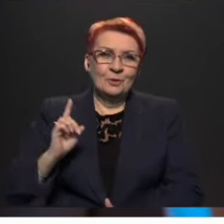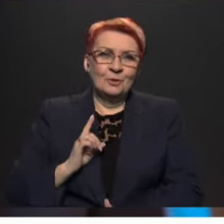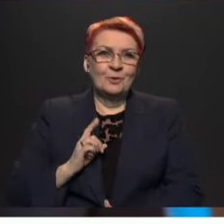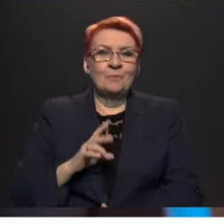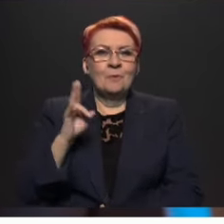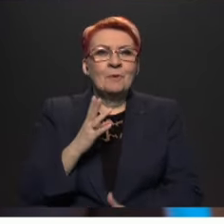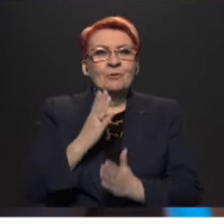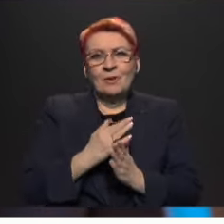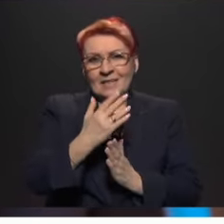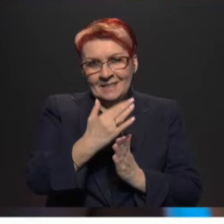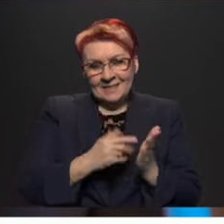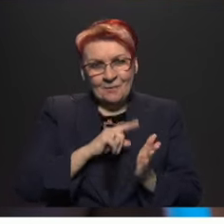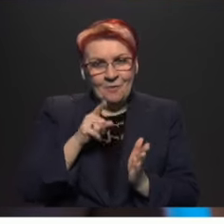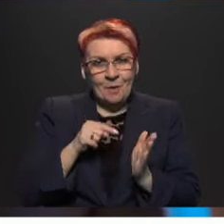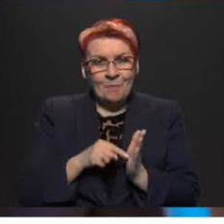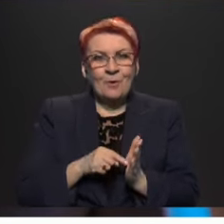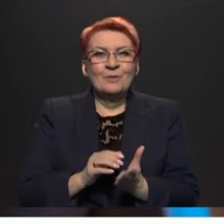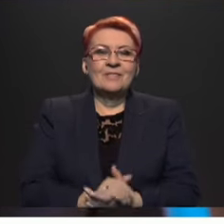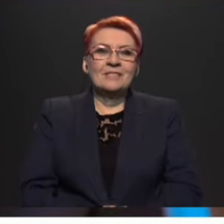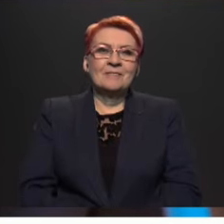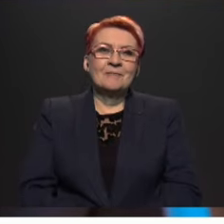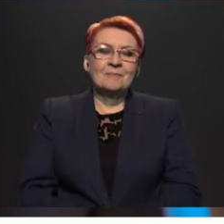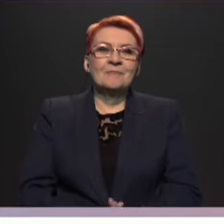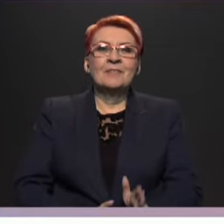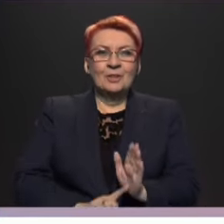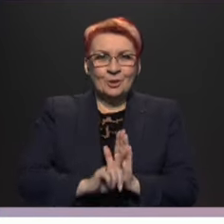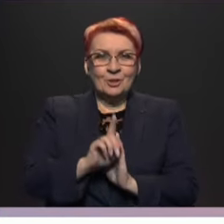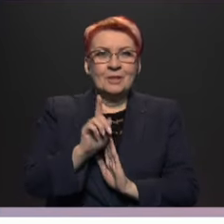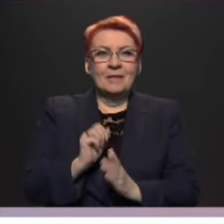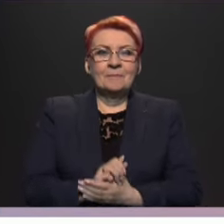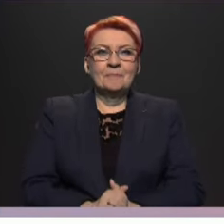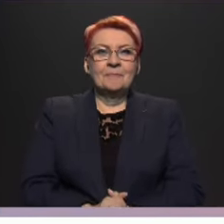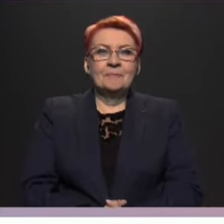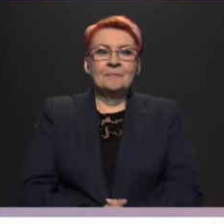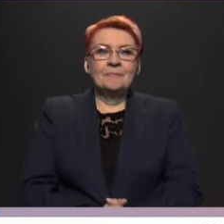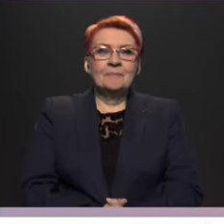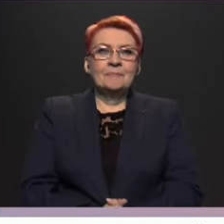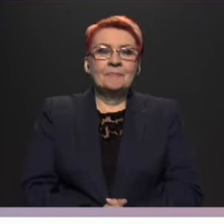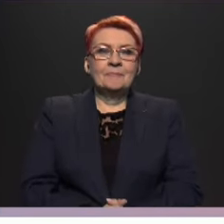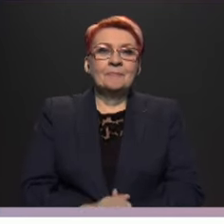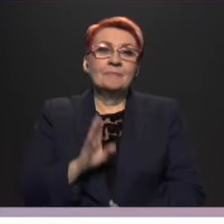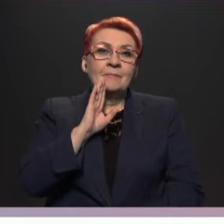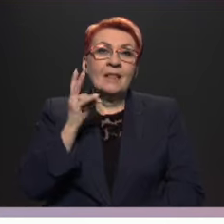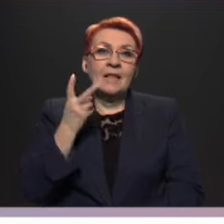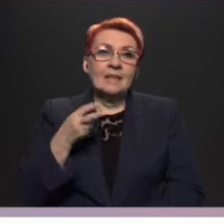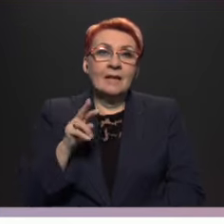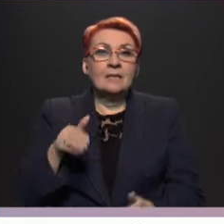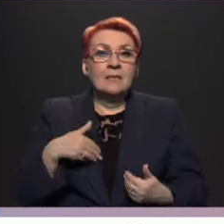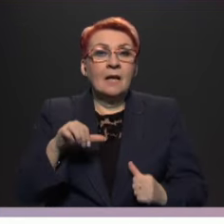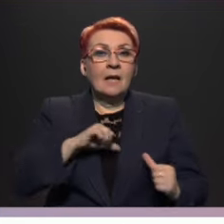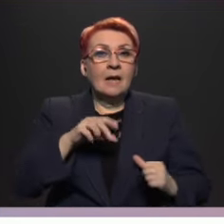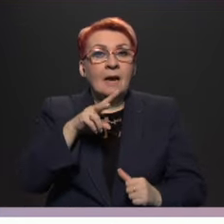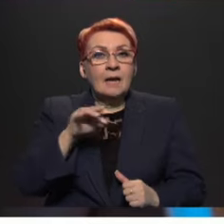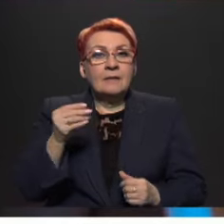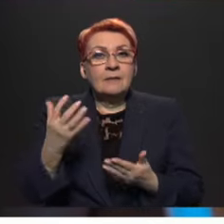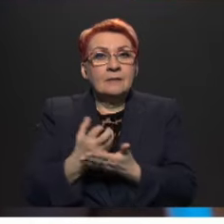нас уже есть часть вопросов. Если вы готовы, давайте начнем. Да. И первый вопрос у нас сегодня такой от Натальи. Здравствуйте. Грех ли